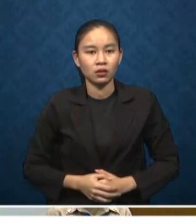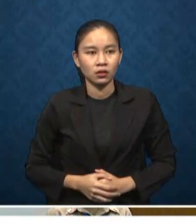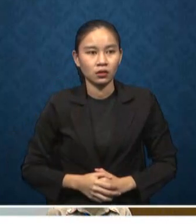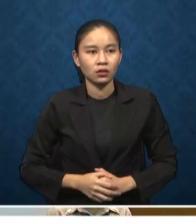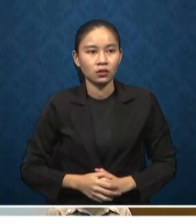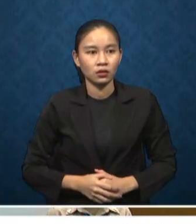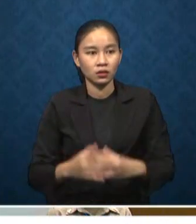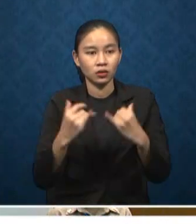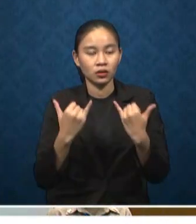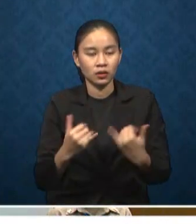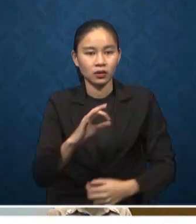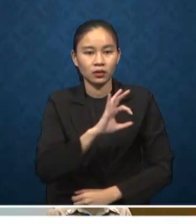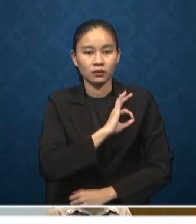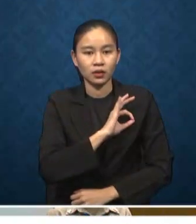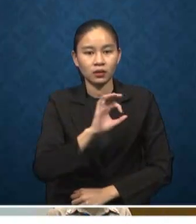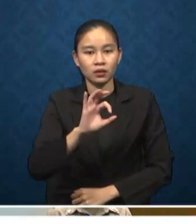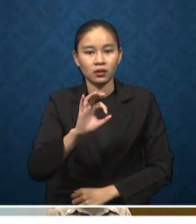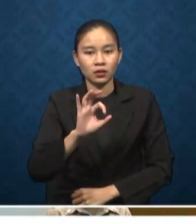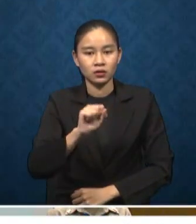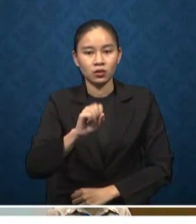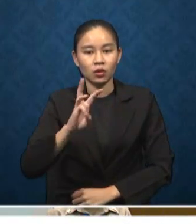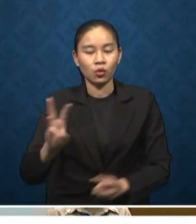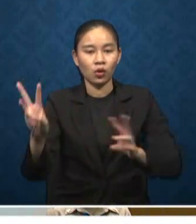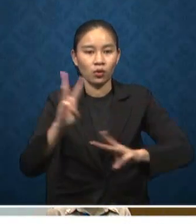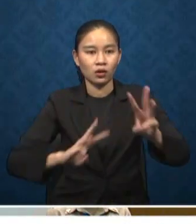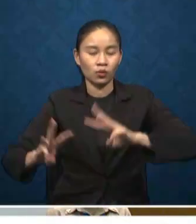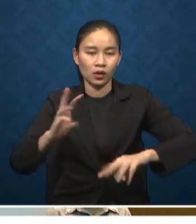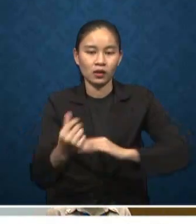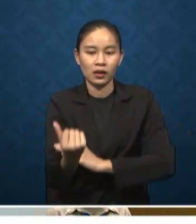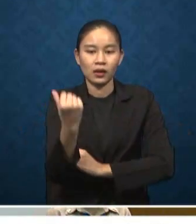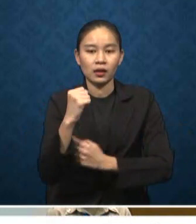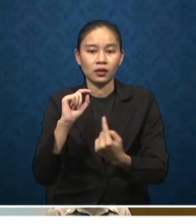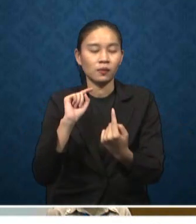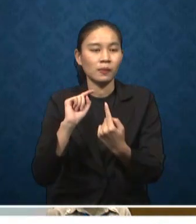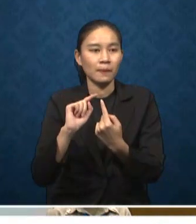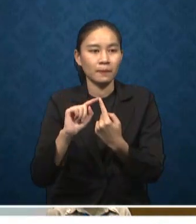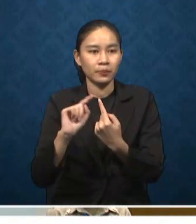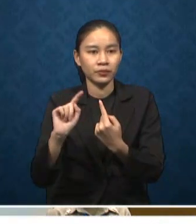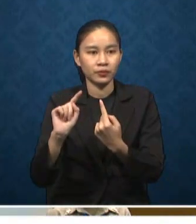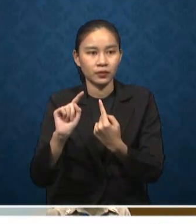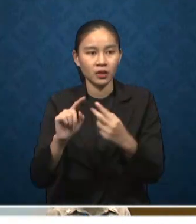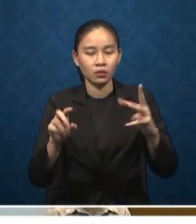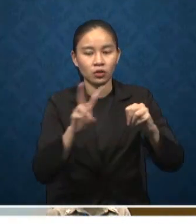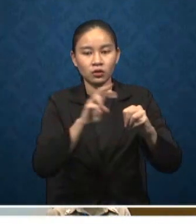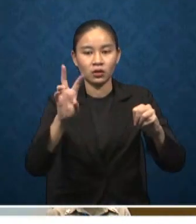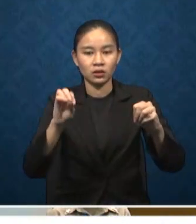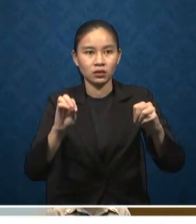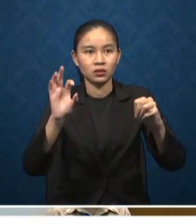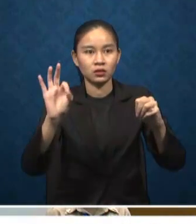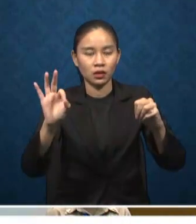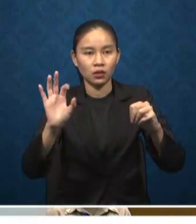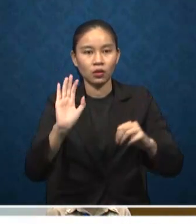เป็นเหตุให้ตำแหน่งสมาชิกวุฒิสภาว่างลงอาศัยอำนาจตามความในมาตรา 269ของ